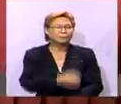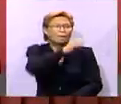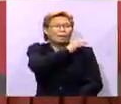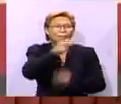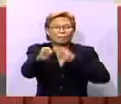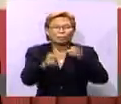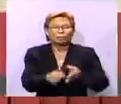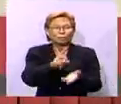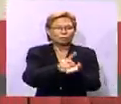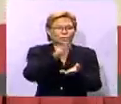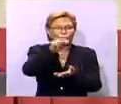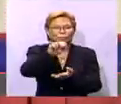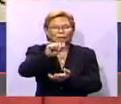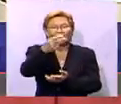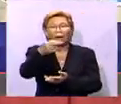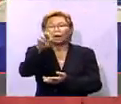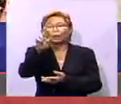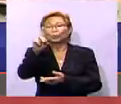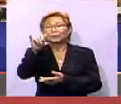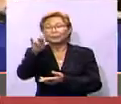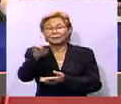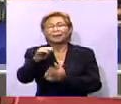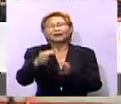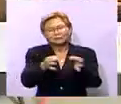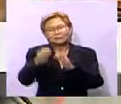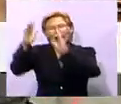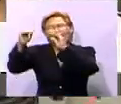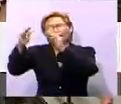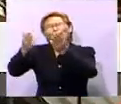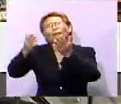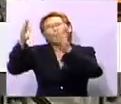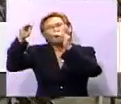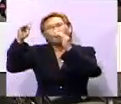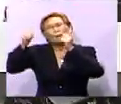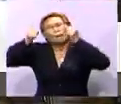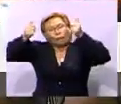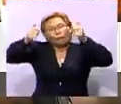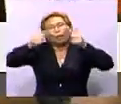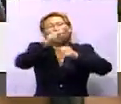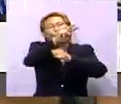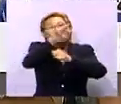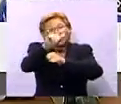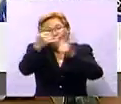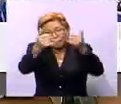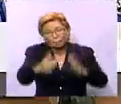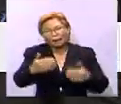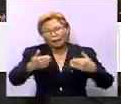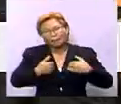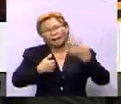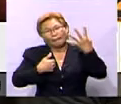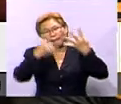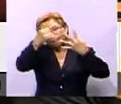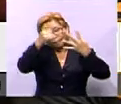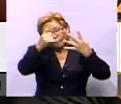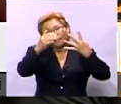Pengurusnya Dr. Naharuddin Hashim menjelaskan harapan tinggi ini diletakkan kepada 26 pemain yang terdiri daripada